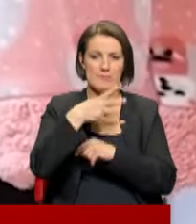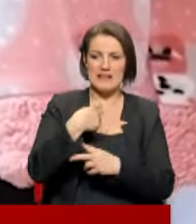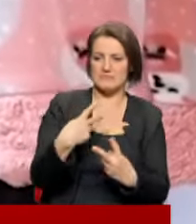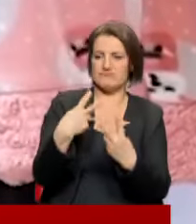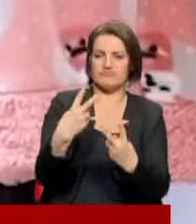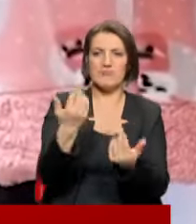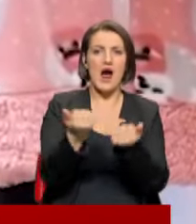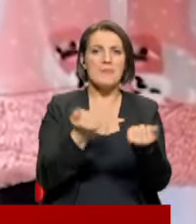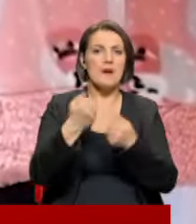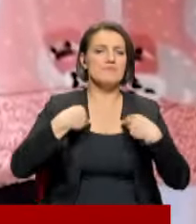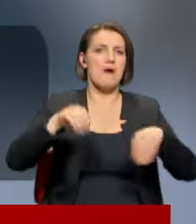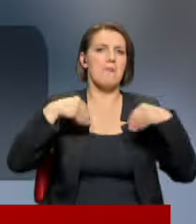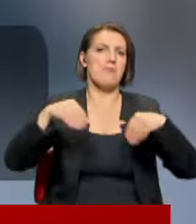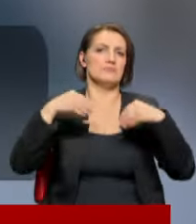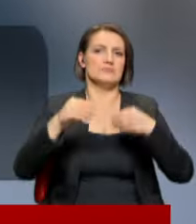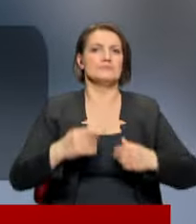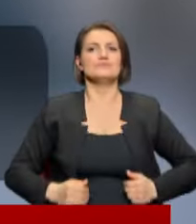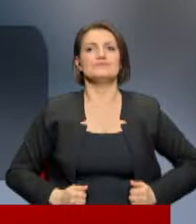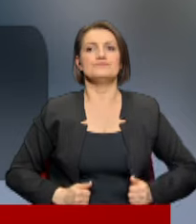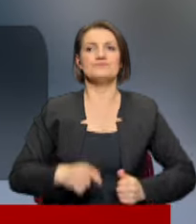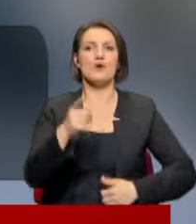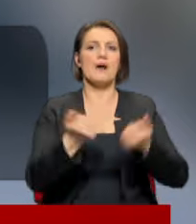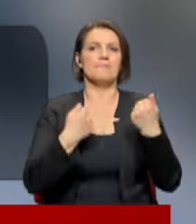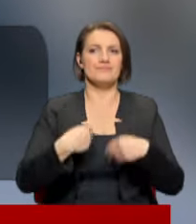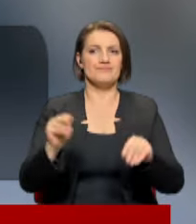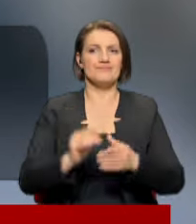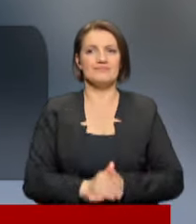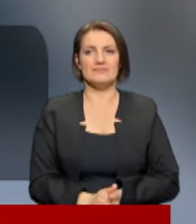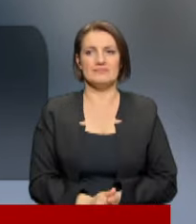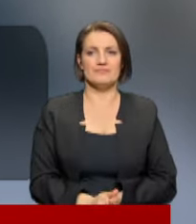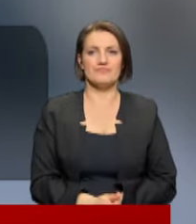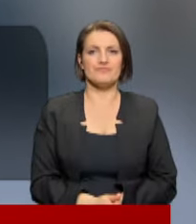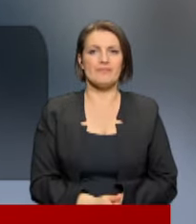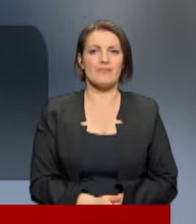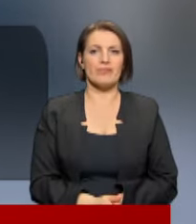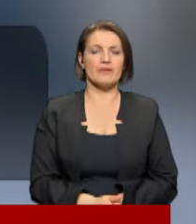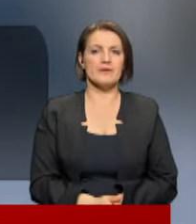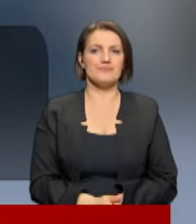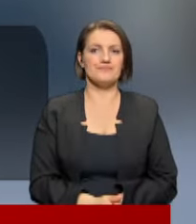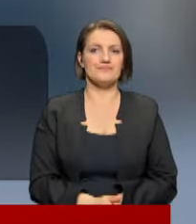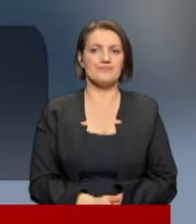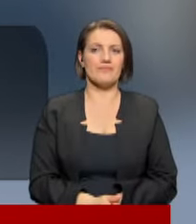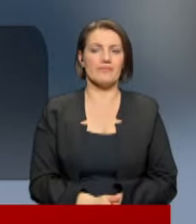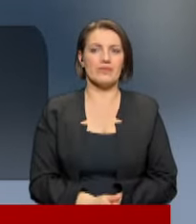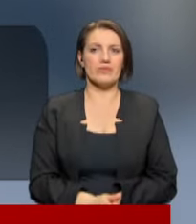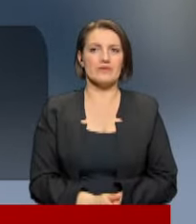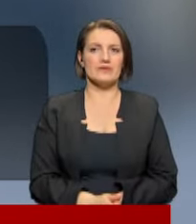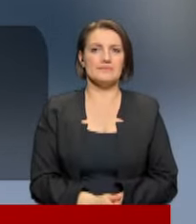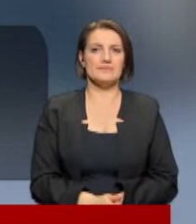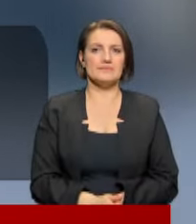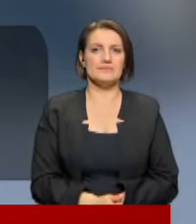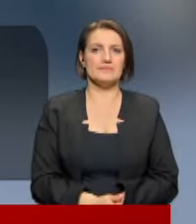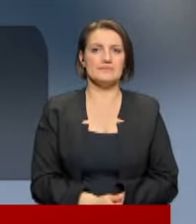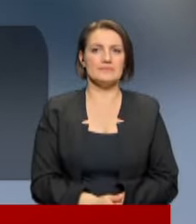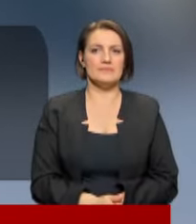ait araçları satışa çıkardı. Bu araçları satacağız, parasını da belediyeye alacağız. Ben dahil hiç kimsenin